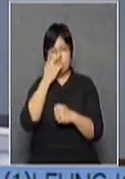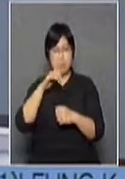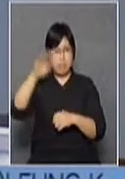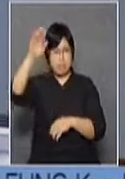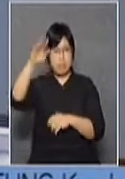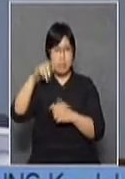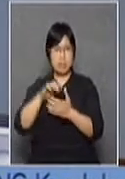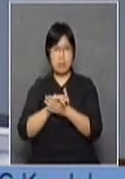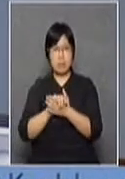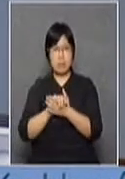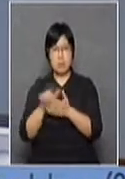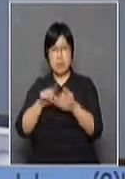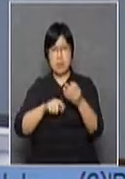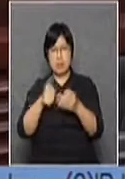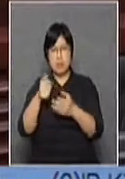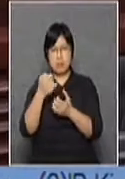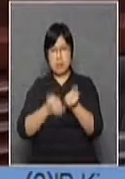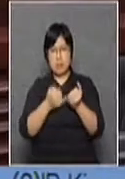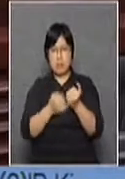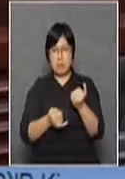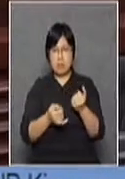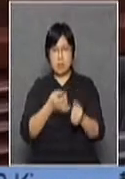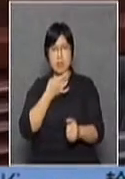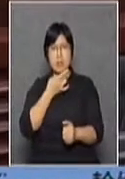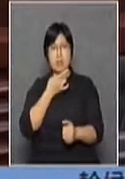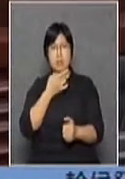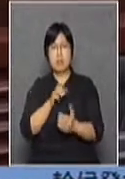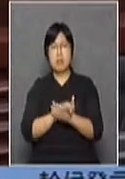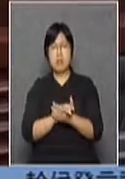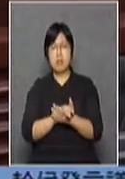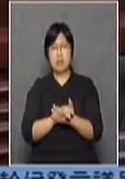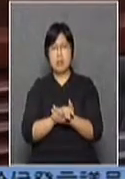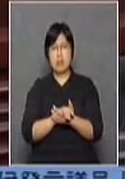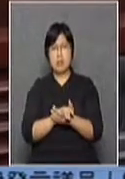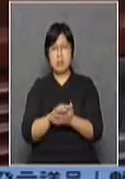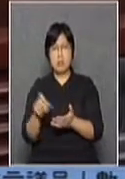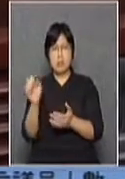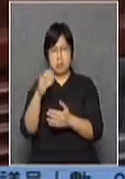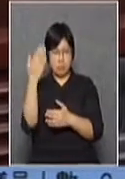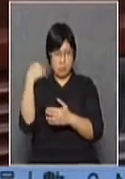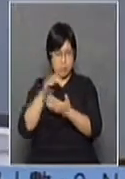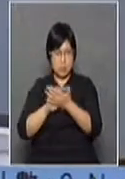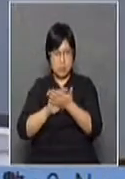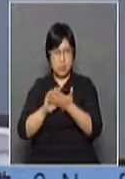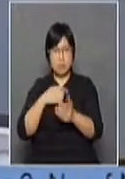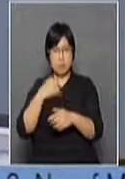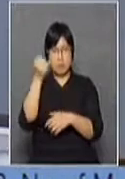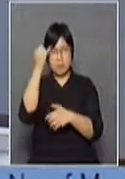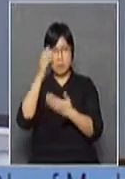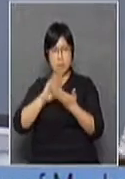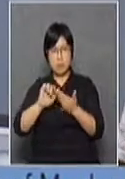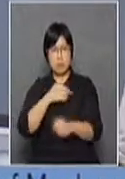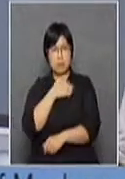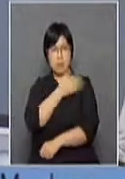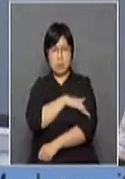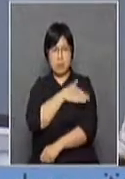喺出咗世未先？嗱，所以如果你話過去咗嘅嘢我唔清楚，所以我唔理啊，呢個咧就真